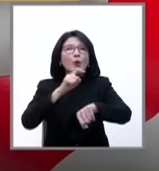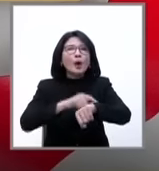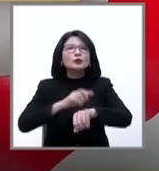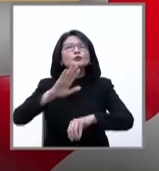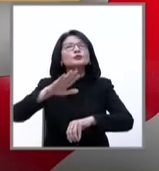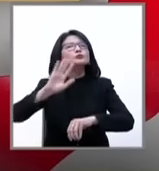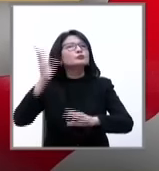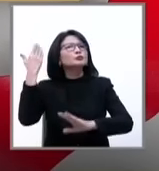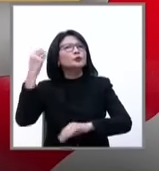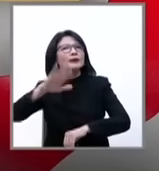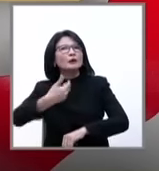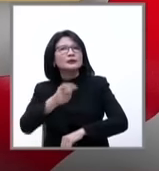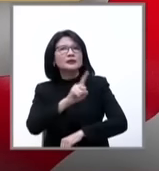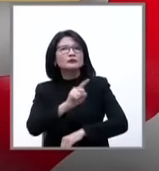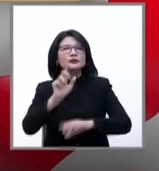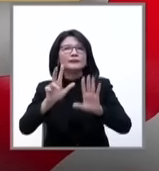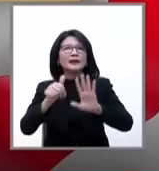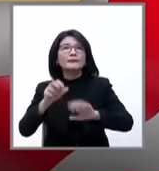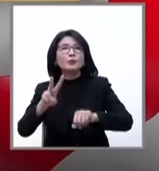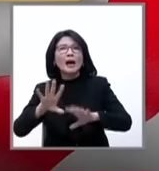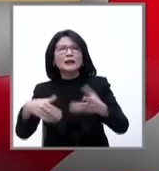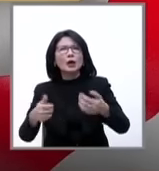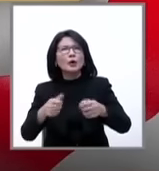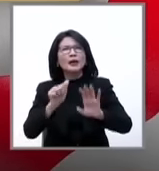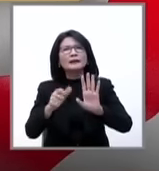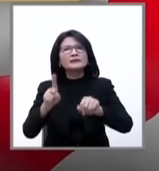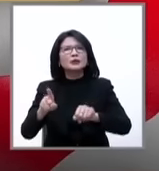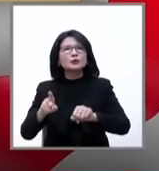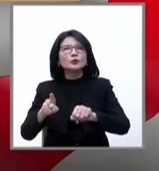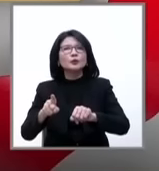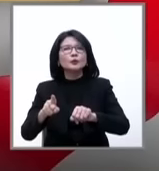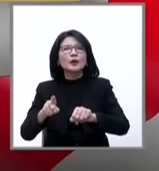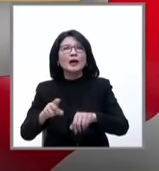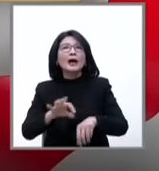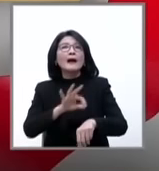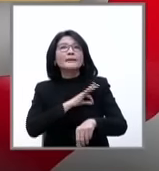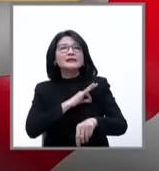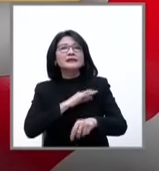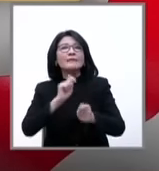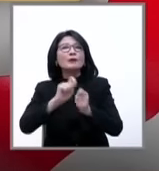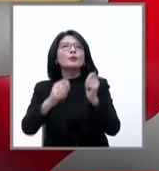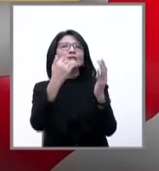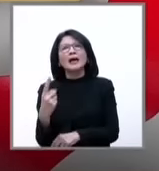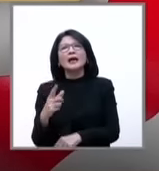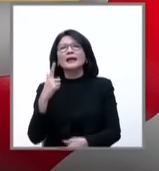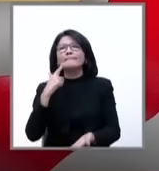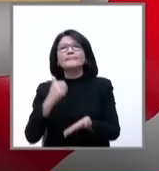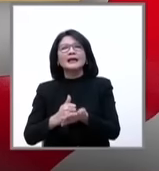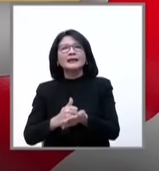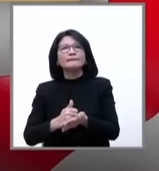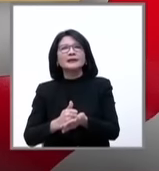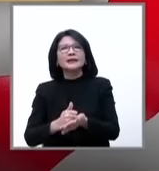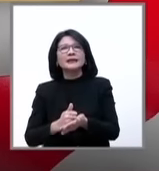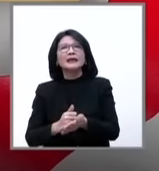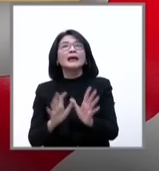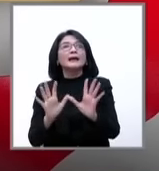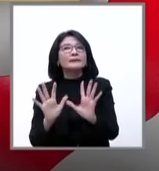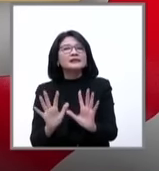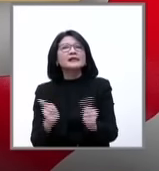Kedalaman, baik, ilmu pengetahuan. Beda dengan pengetahuan. Pengetahuan sesuatu yang hinggap dalam sekejap, datang semalam, besoknya diucapkan, lalu lupa lagi, bisa